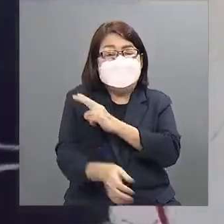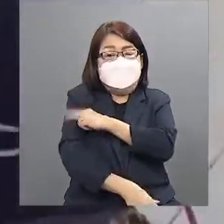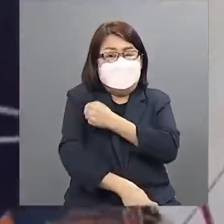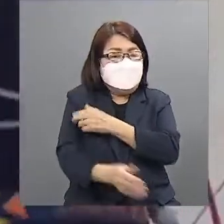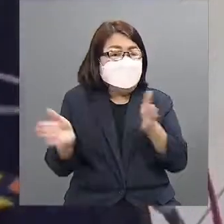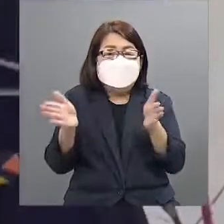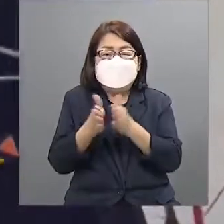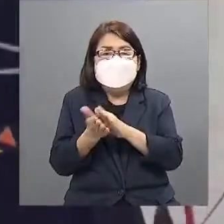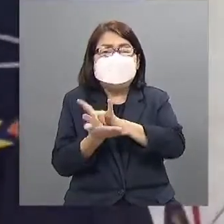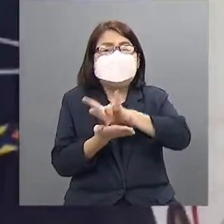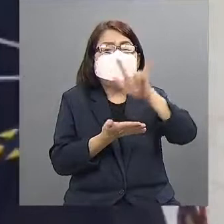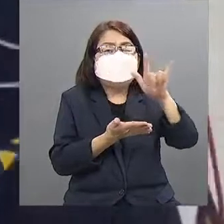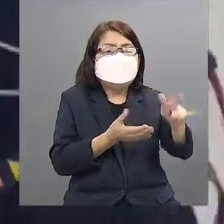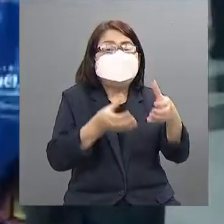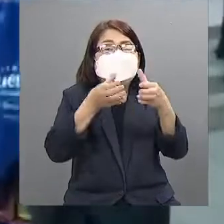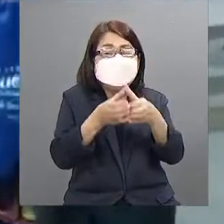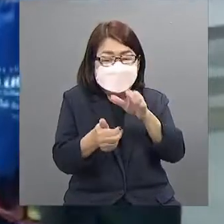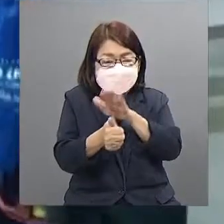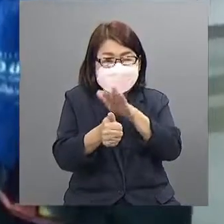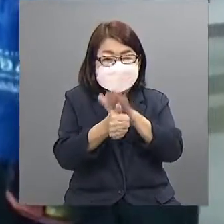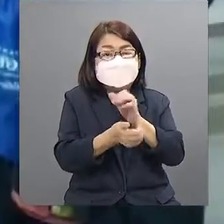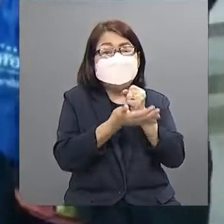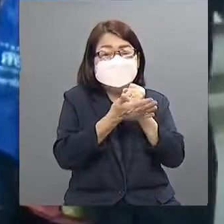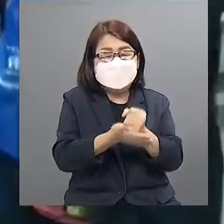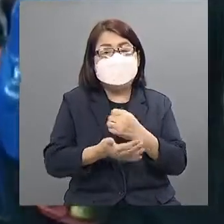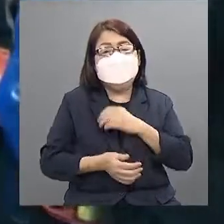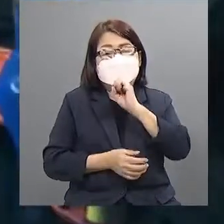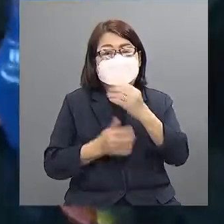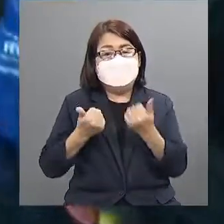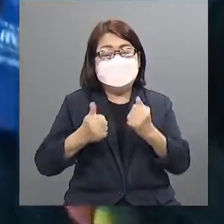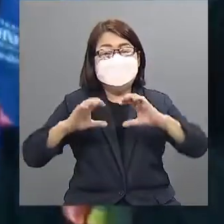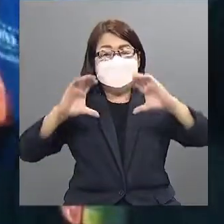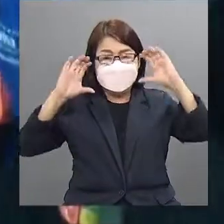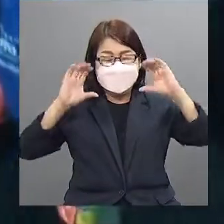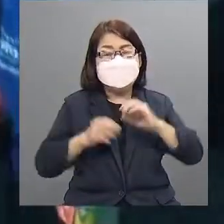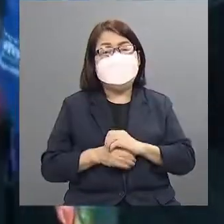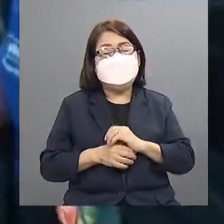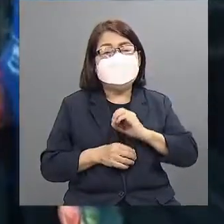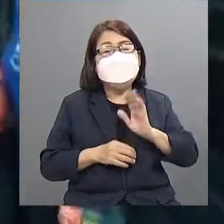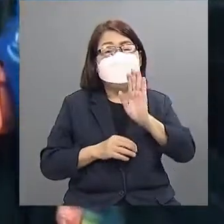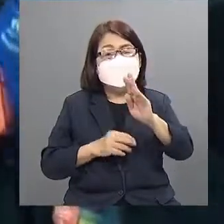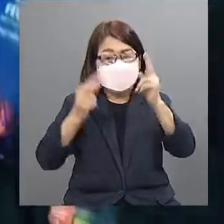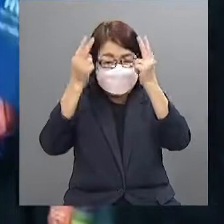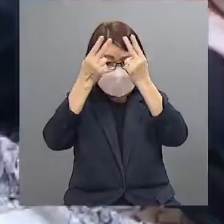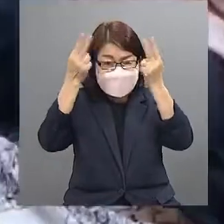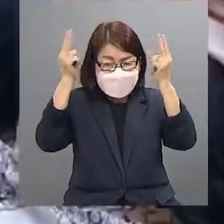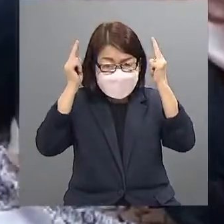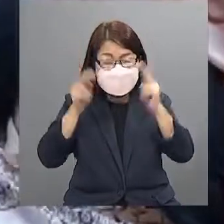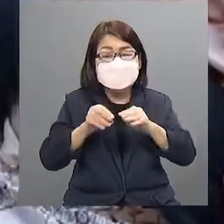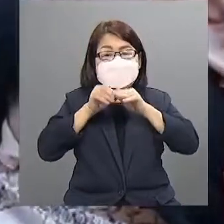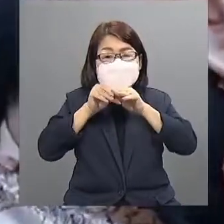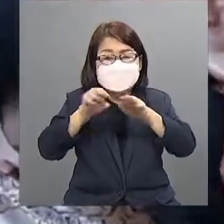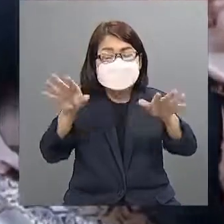าอุดีอาระเบียก็บอกว่าขณะนี้ทางการได้ประกาศให้ผู้เดินทางเข้าประเทศรับทราบแล้วถึงการพบโควิดสายพันธุ์โอมิ